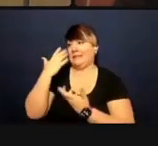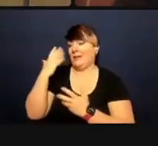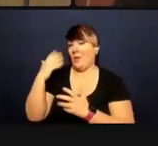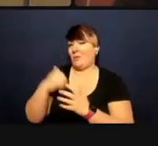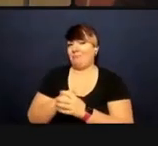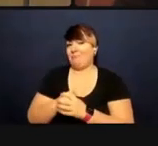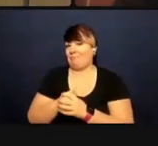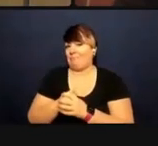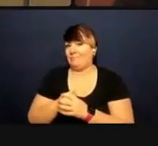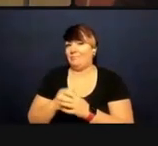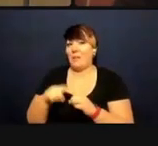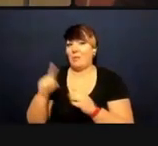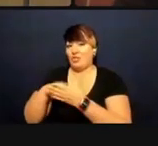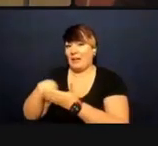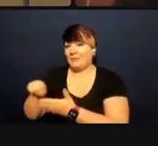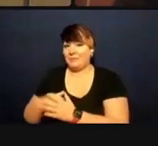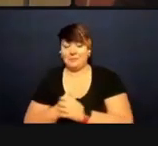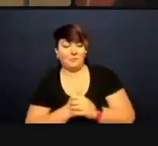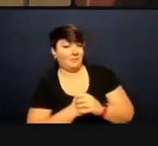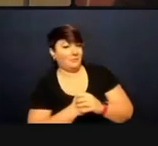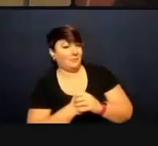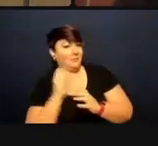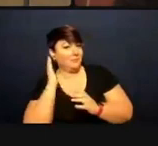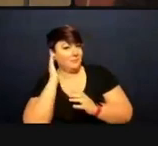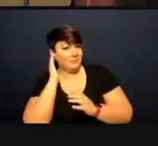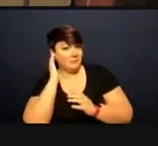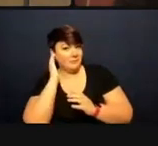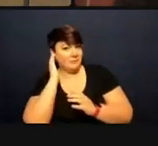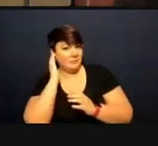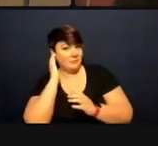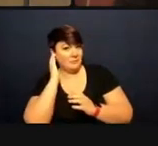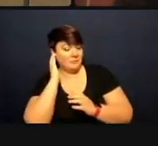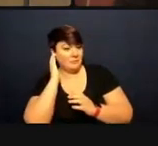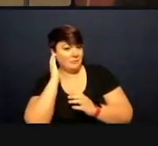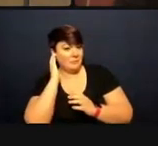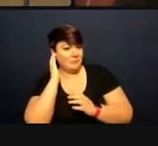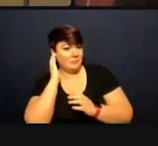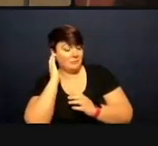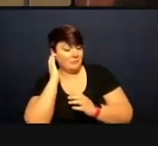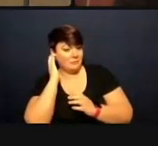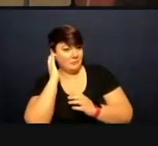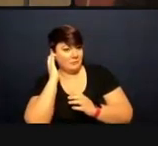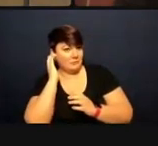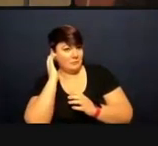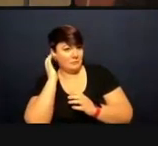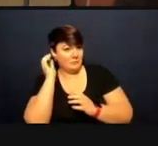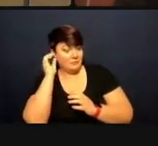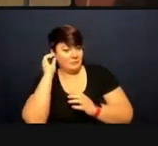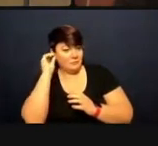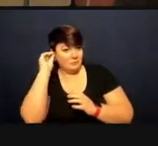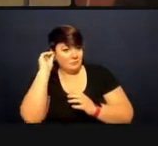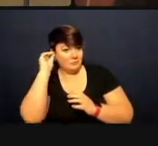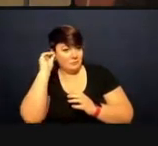vifaa vinavyotumika katika majengo haya vimefika? Sina uhakika kwa kweli, lakini